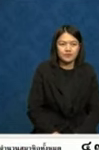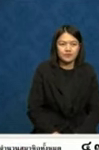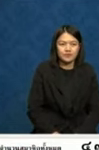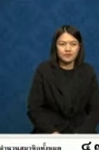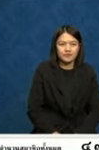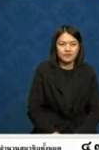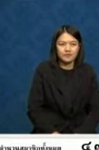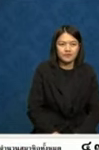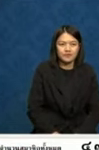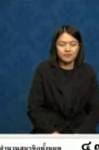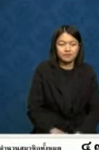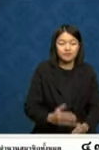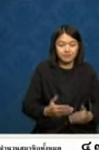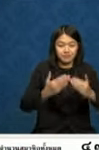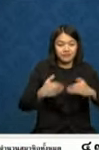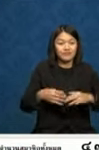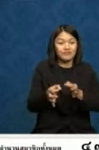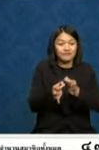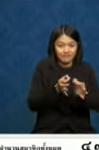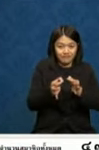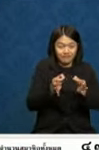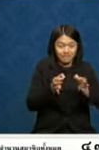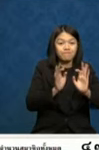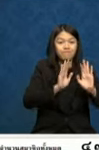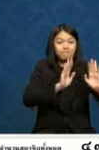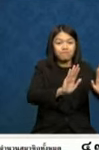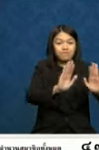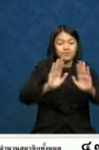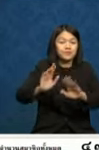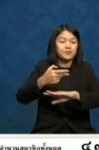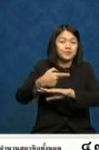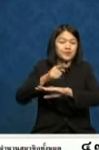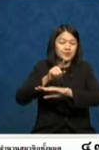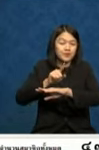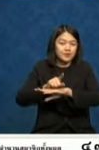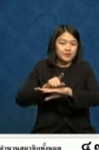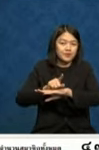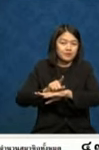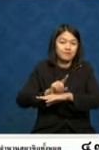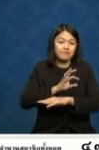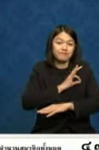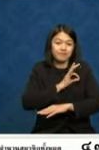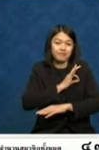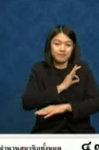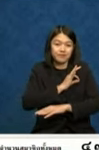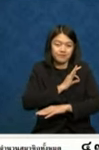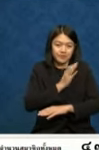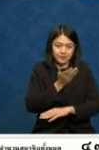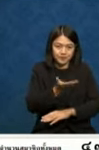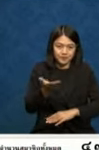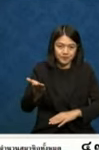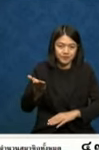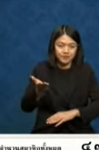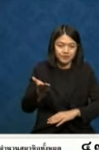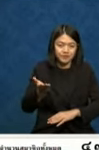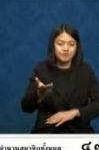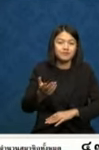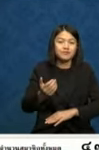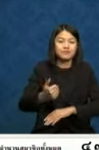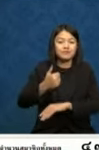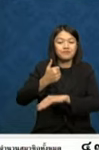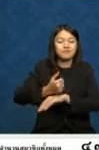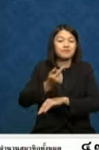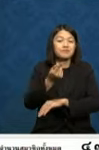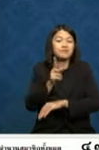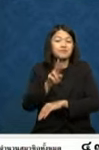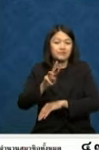อีกประเด็นนะครับอยากจะชี้แจงนะครับฝากผ่านท่านประธานผ่านไปยังเพื่อนสมาชิกนะครับคณะรัฐมนตรีเนี่ยได้มอบหม